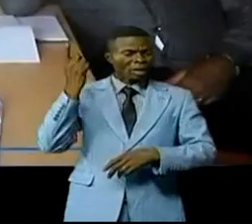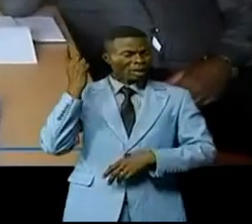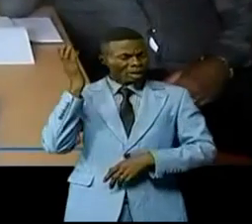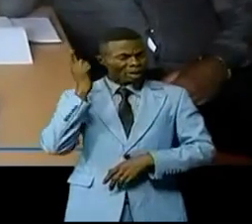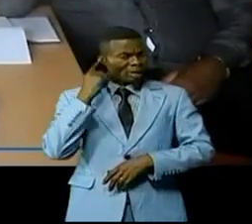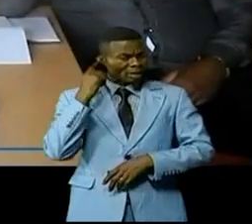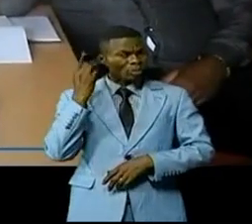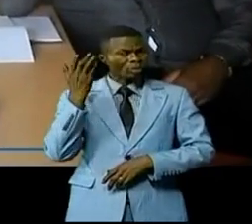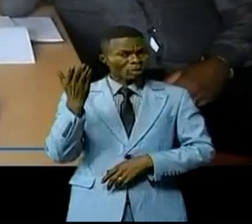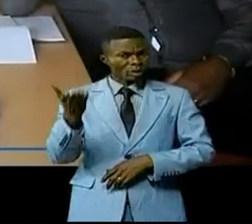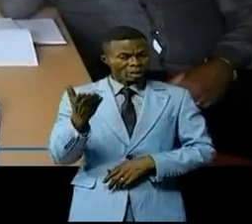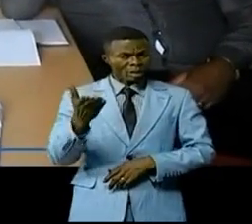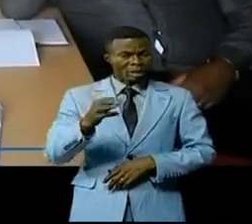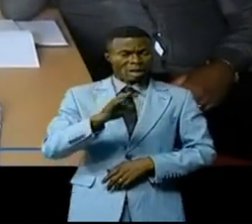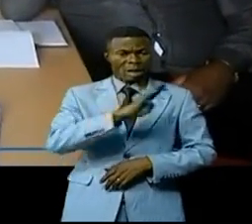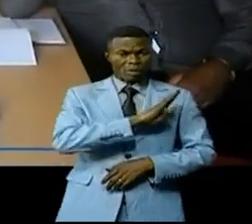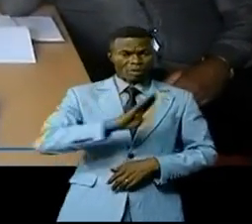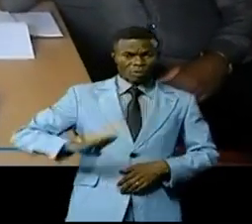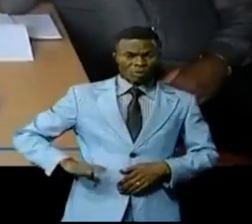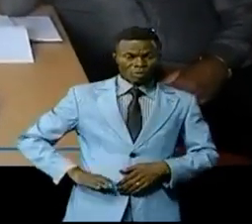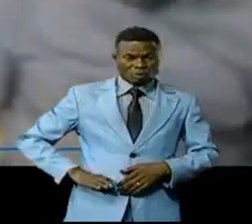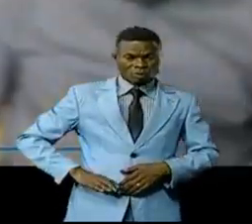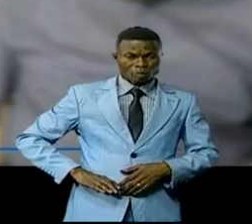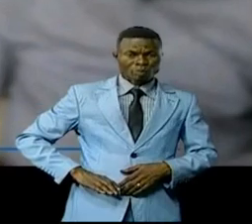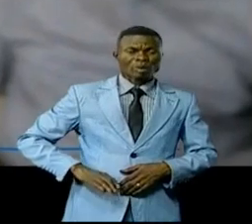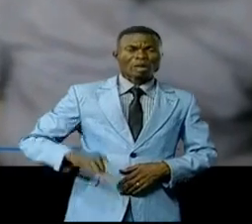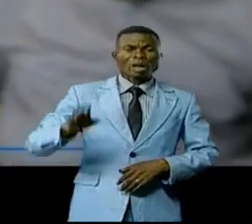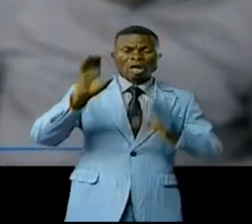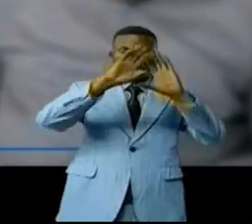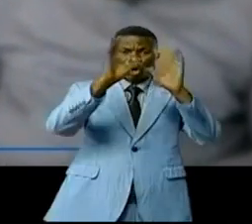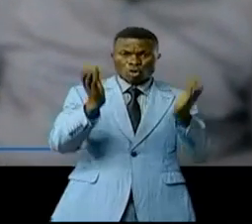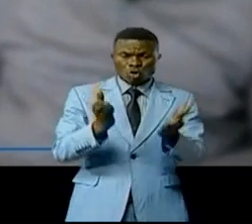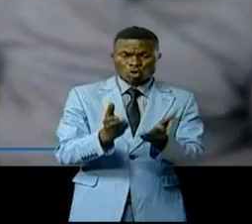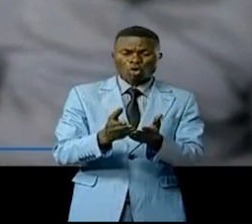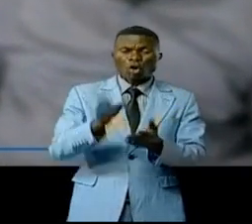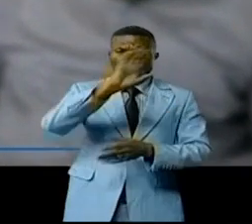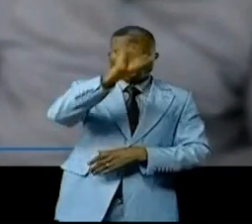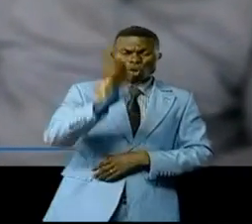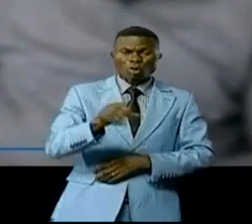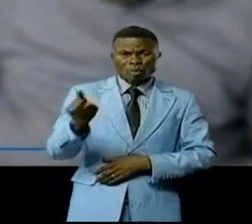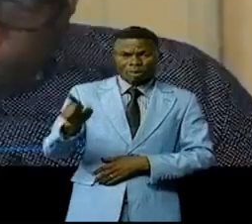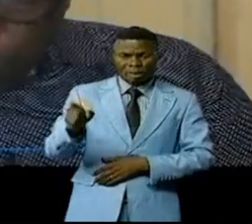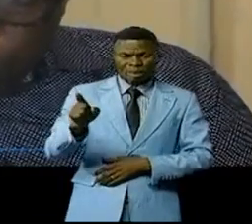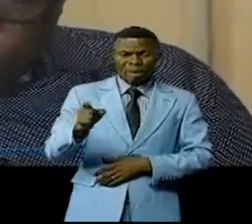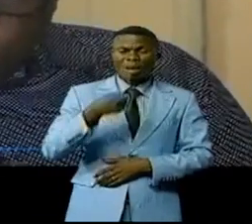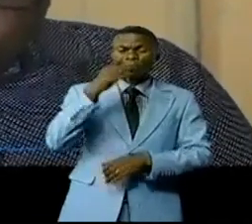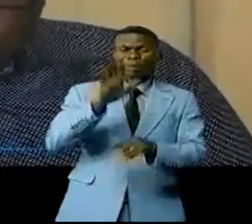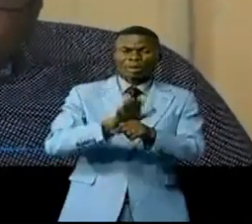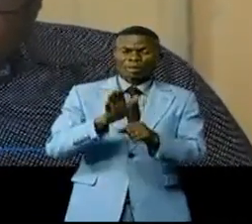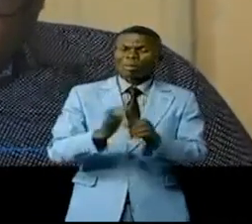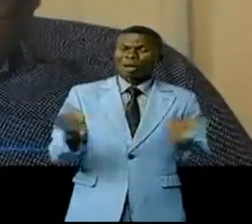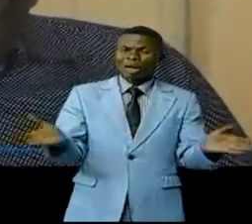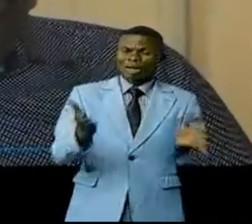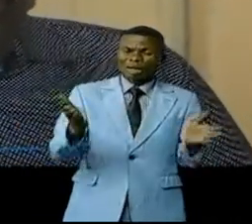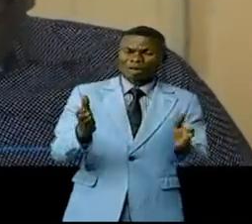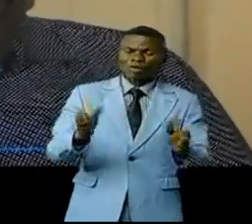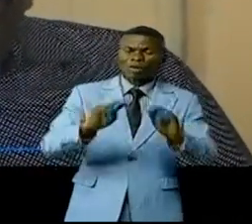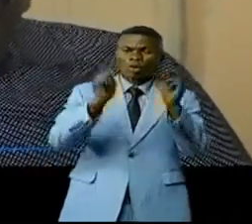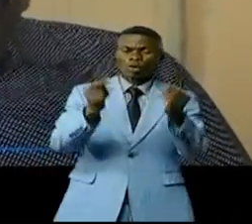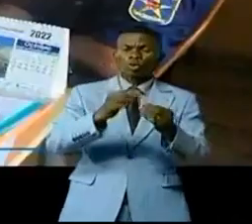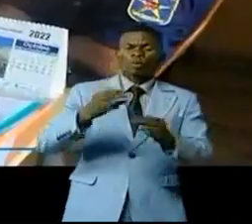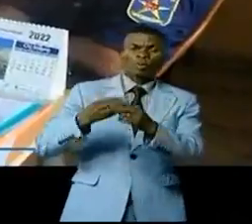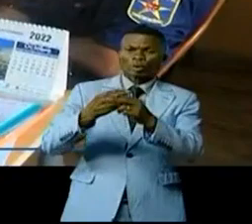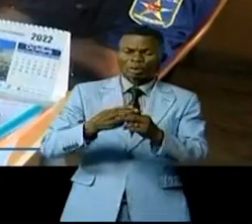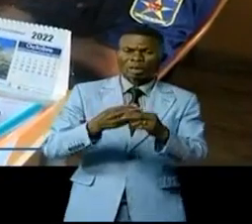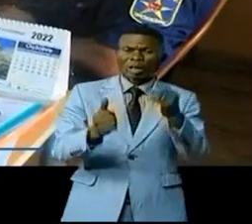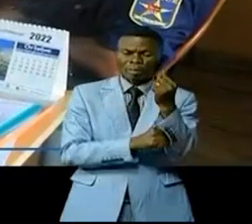maximale et les bourgmestres de la commune de Ngaliema, Dieu merci Maï Basiluanga, a insisté sur le renforcement de la sécurité des